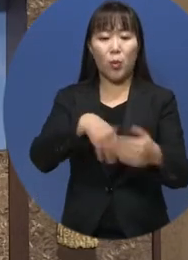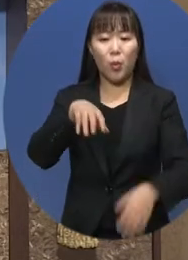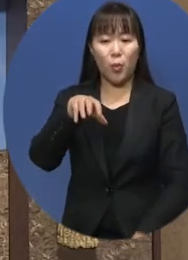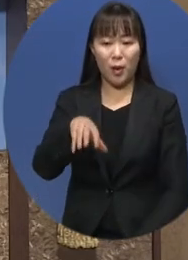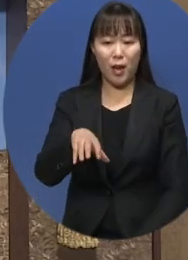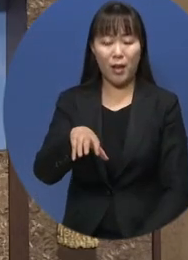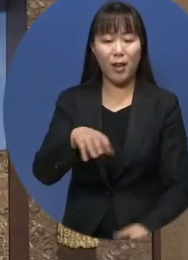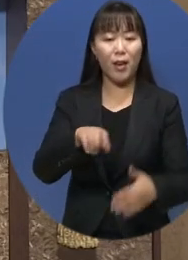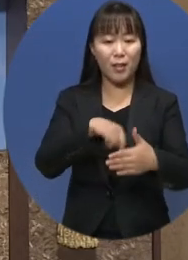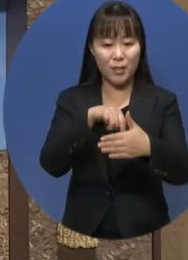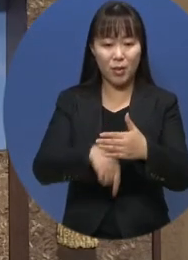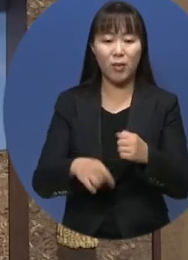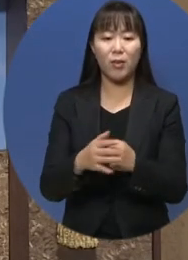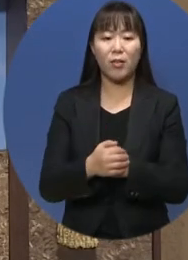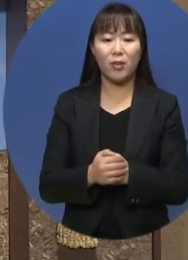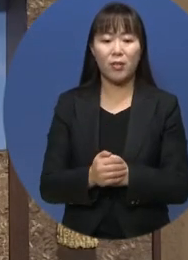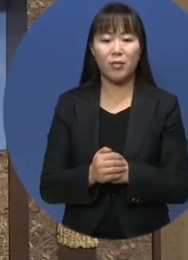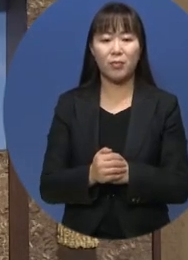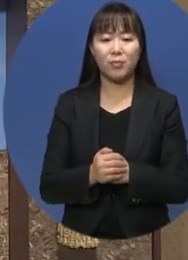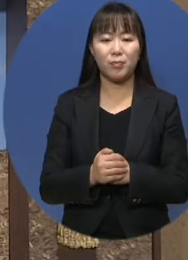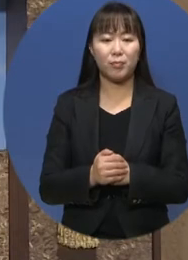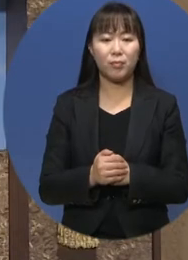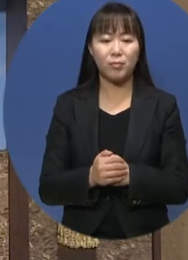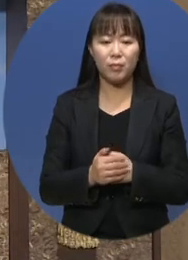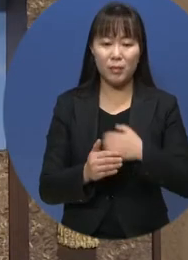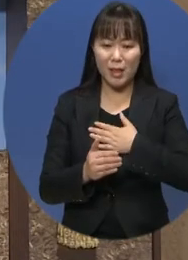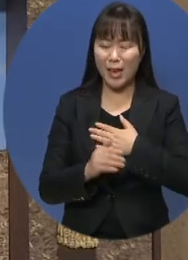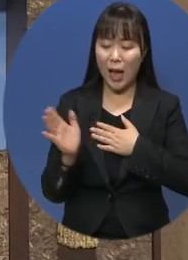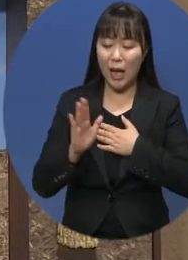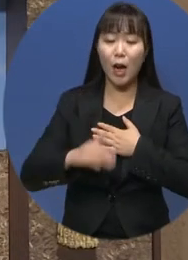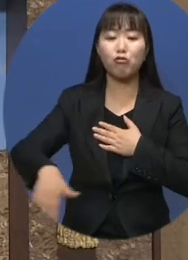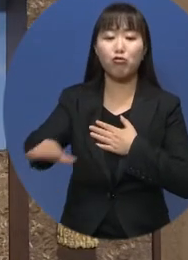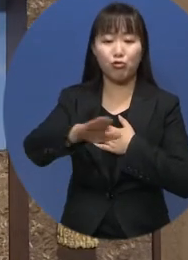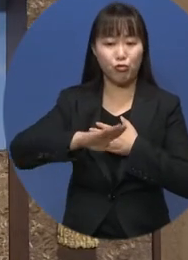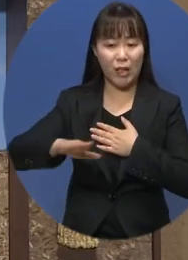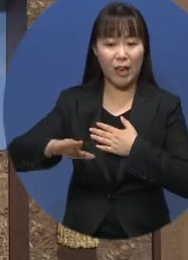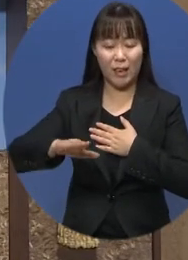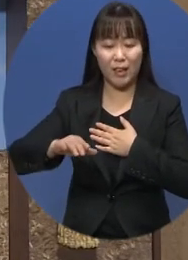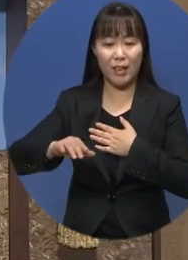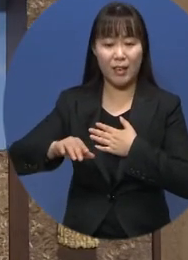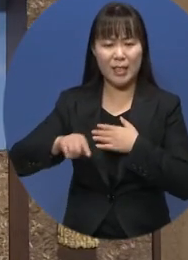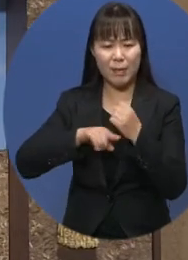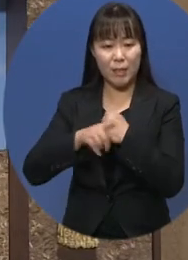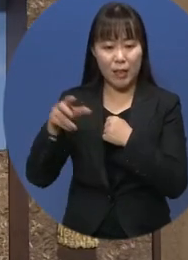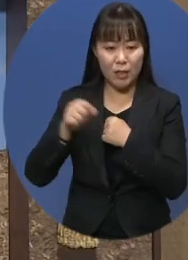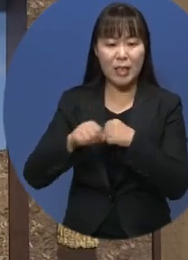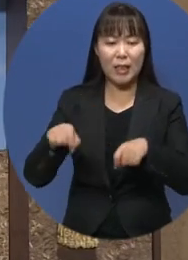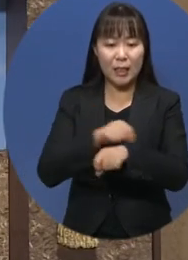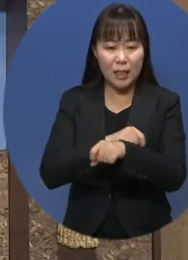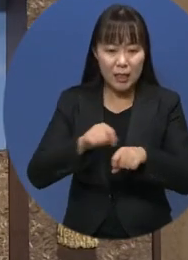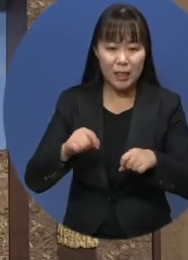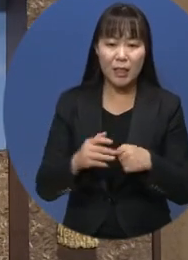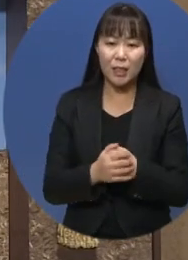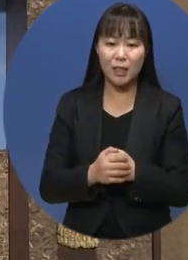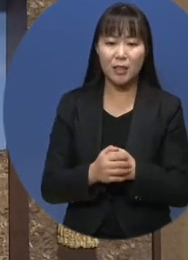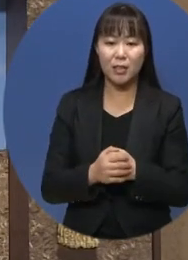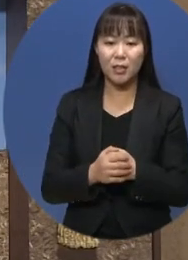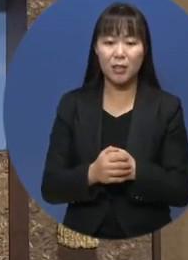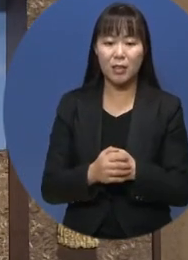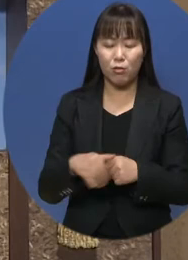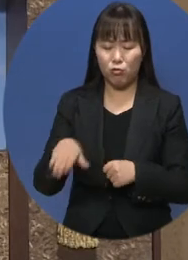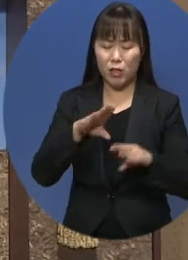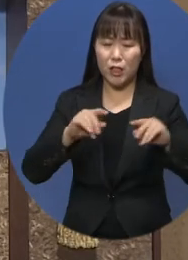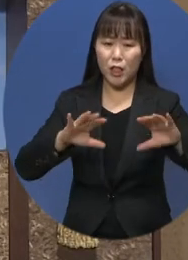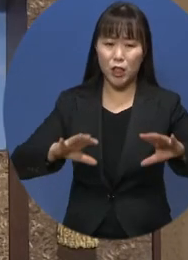공간 속에서 여기에서 어 나 가 아니라 우리 에 대한 개념을 갖고 그리고 특히 아까 얘기했던 어요 우리